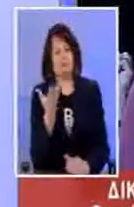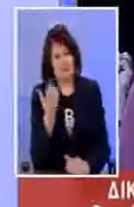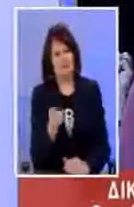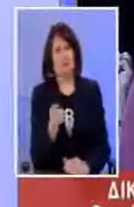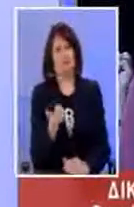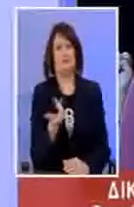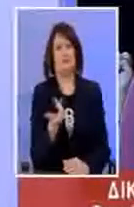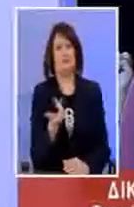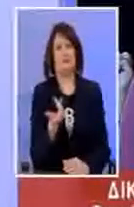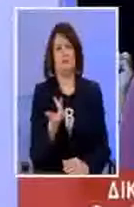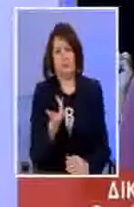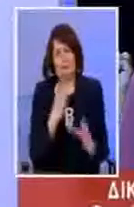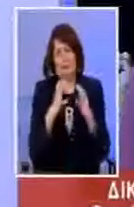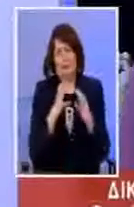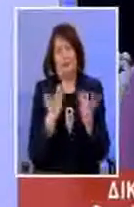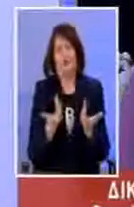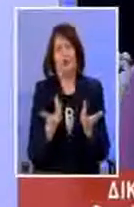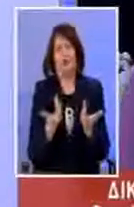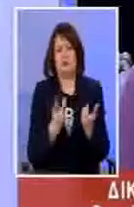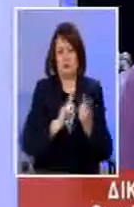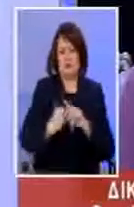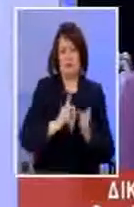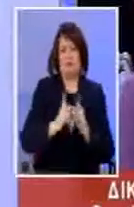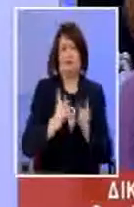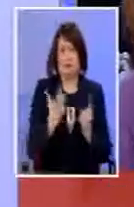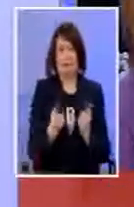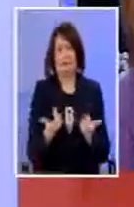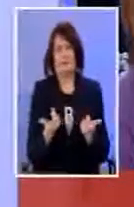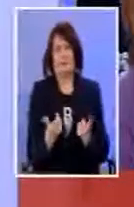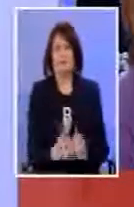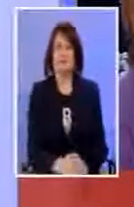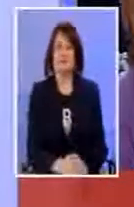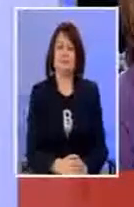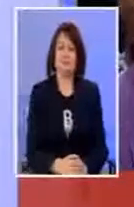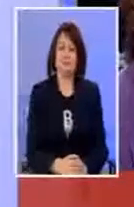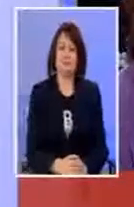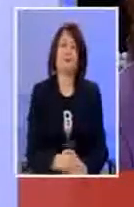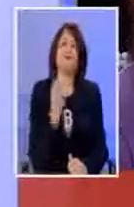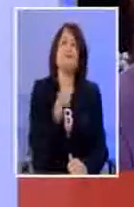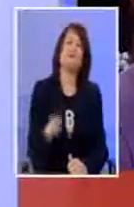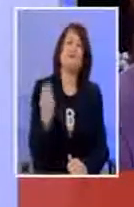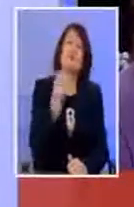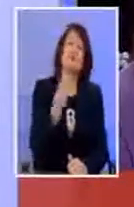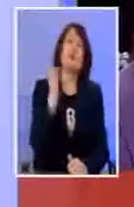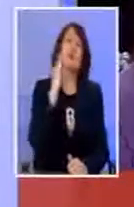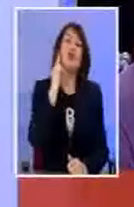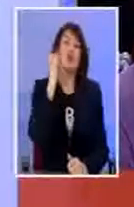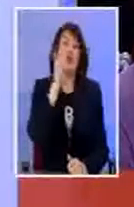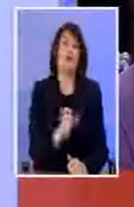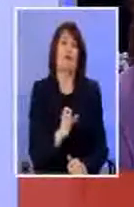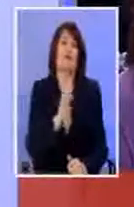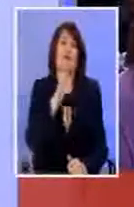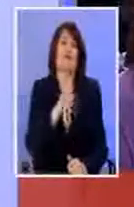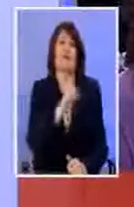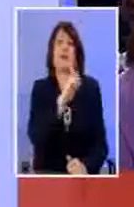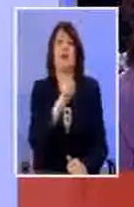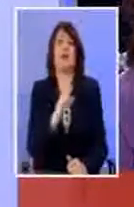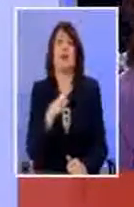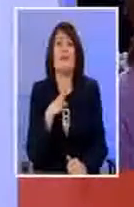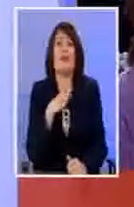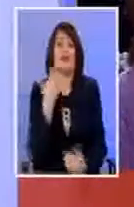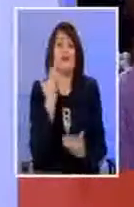πρόβλημα προσβασιμότητας, υπάρχει από τις δύο πλευρές. Πολύ περισσότερο βέβαια σε ένα κοφό άτομο που στην καθημερινότητά του θέλει να πάει